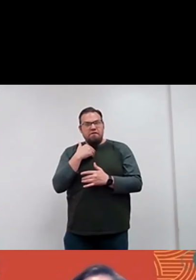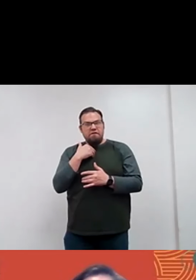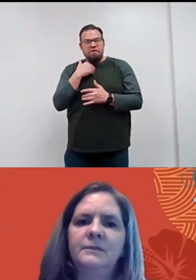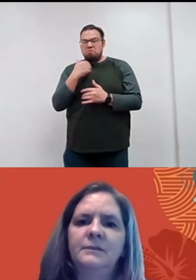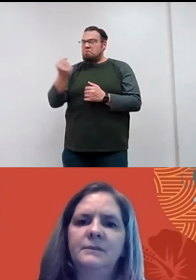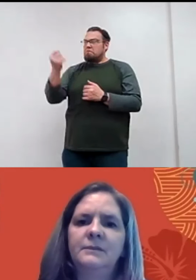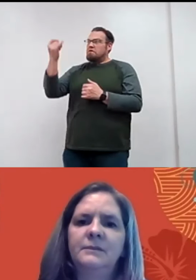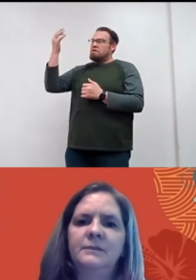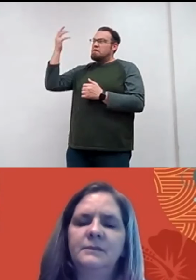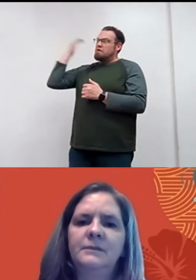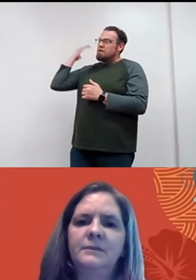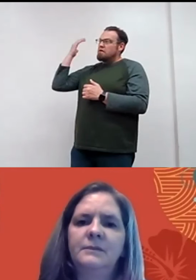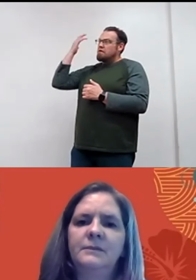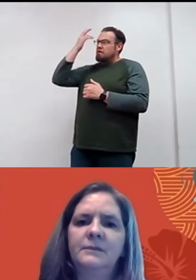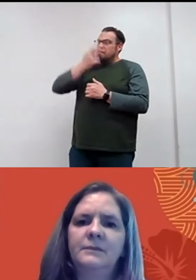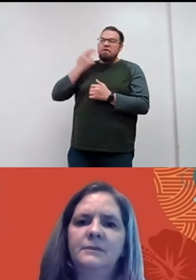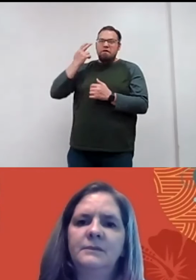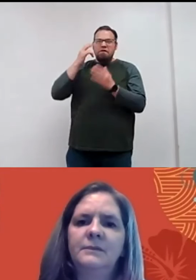ago, maybe Hawaiians.